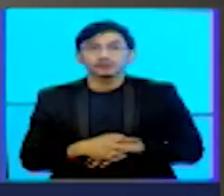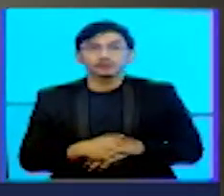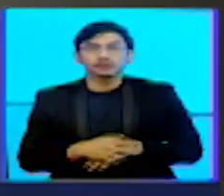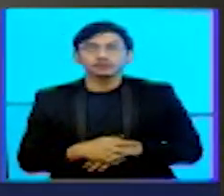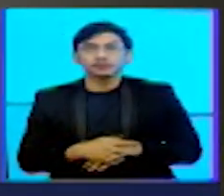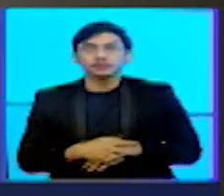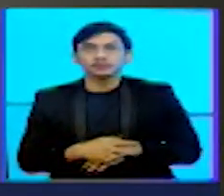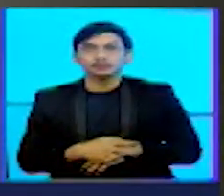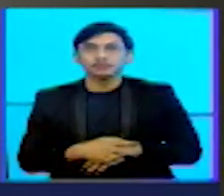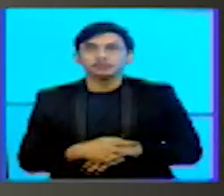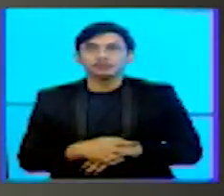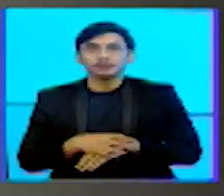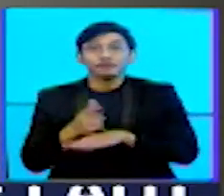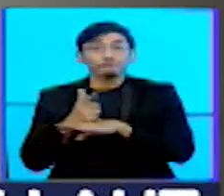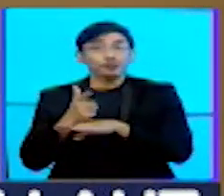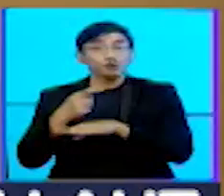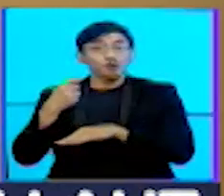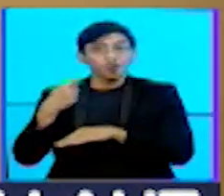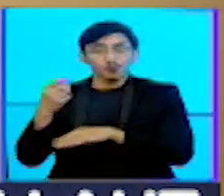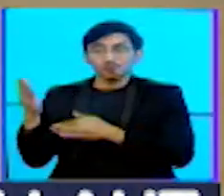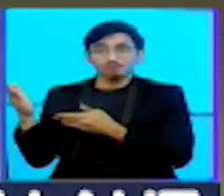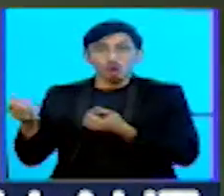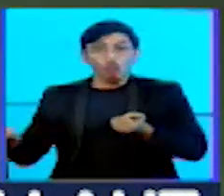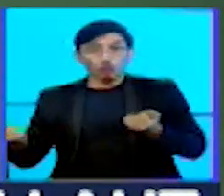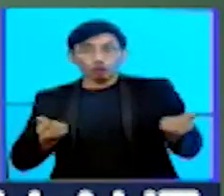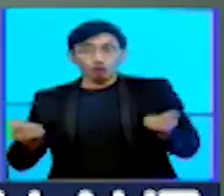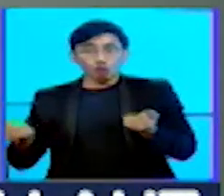Dalam rekaman video amatir, sebuah truk pengangkut pakan ternak tenggelam di laut.